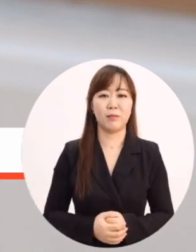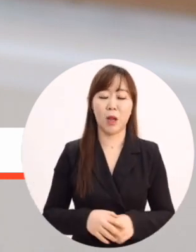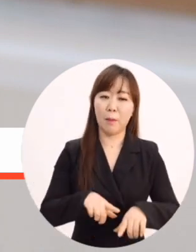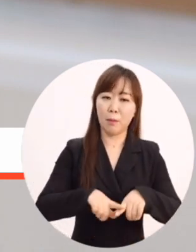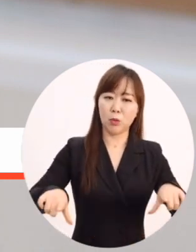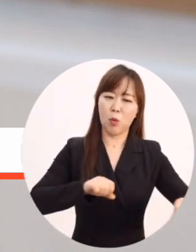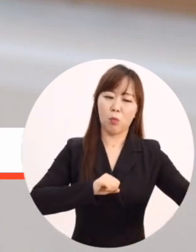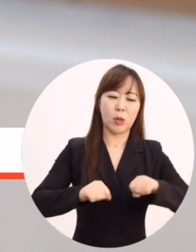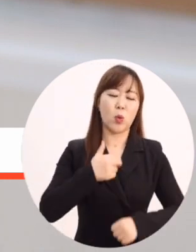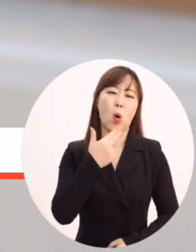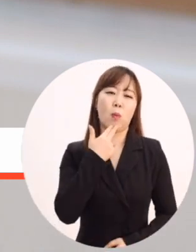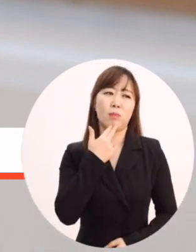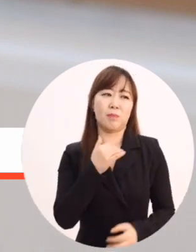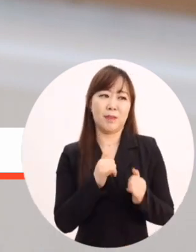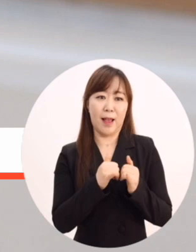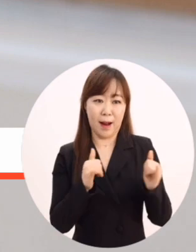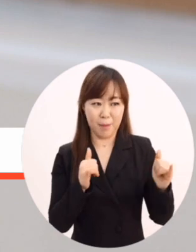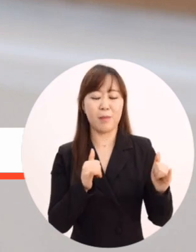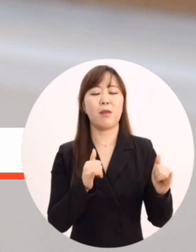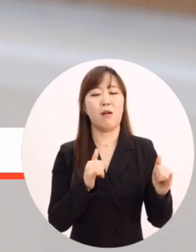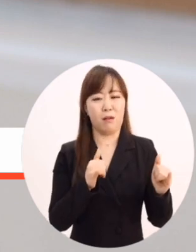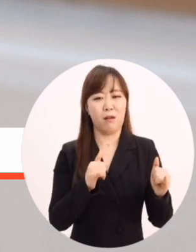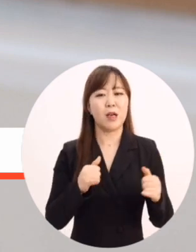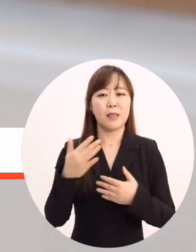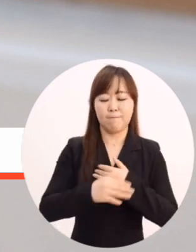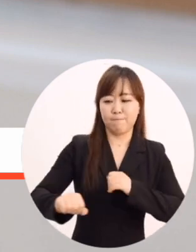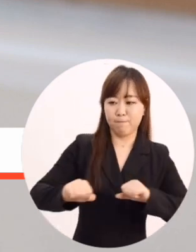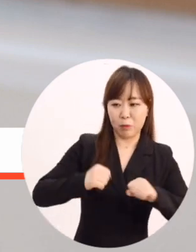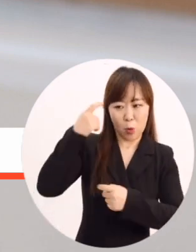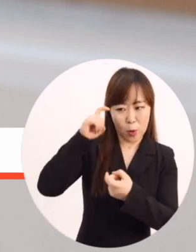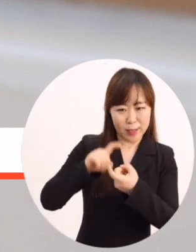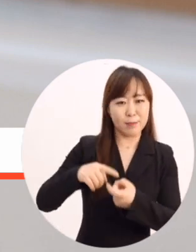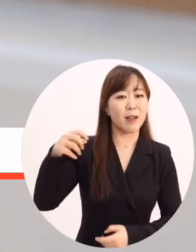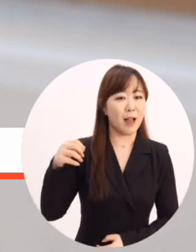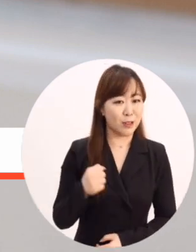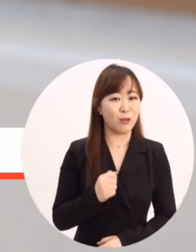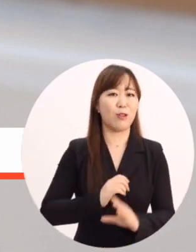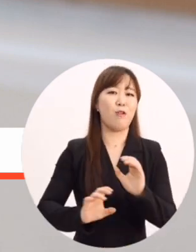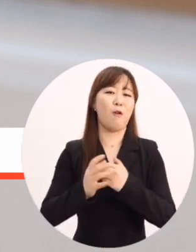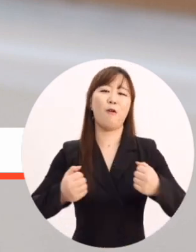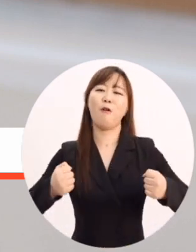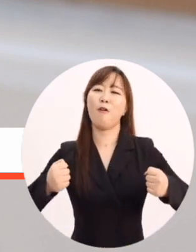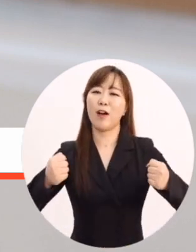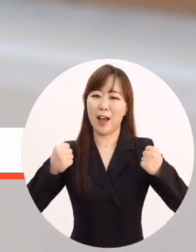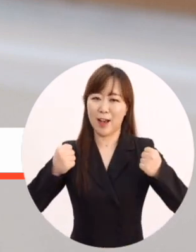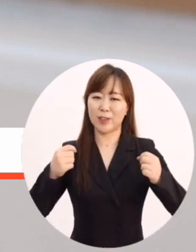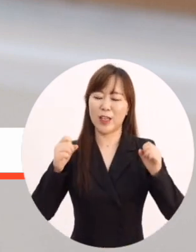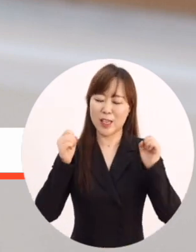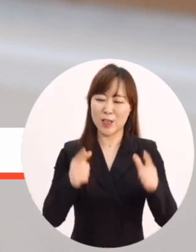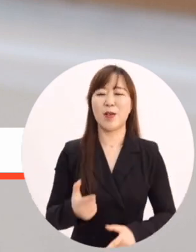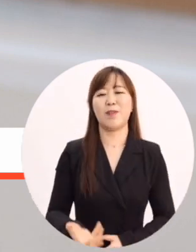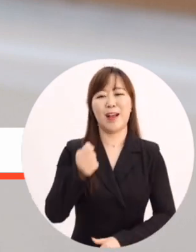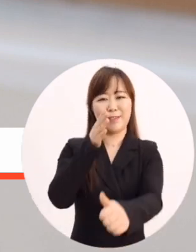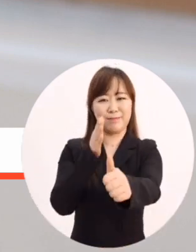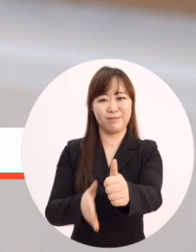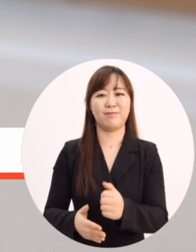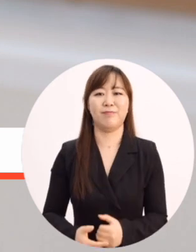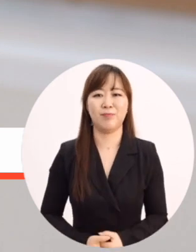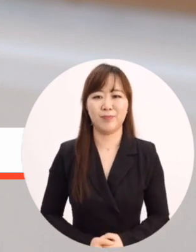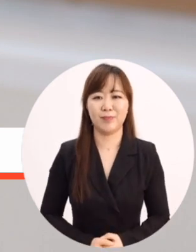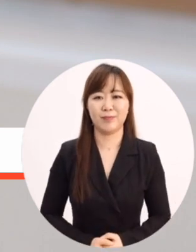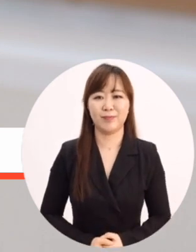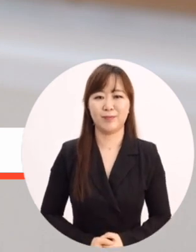평소 활동적이지 않은 분이었다면 신체 활동에 관심을 가져 더욱 건강해지는 기회로